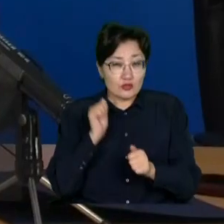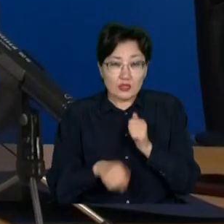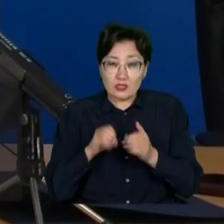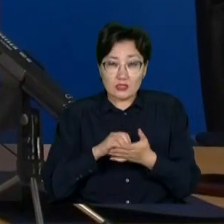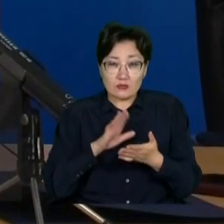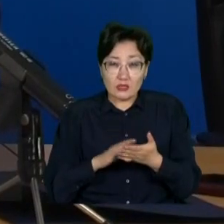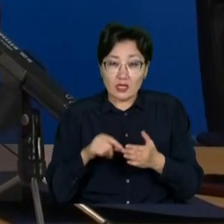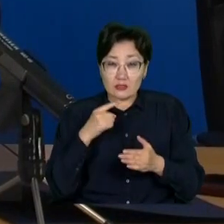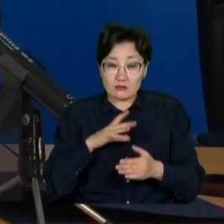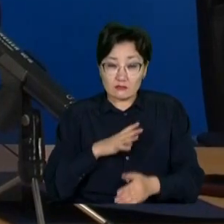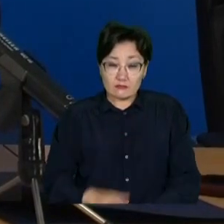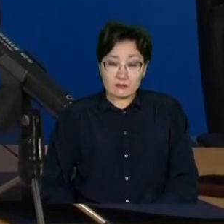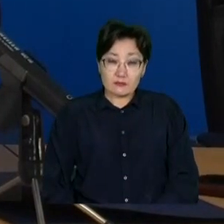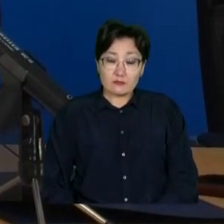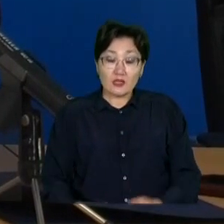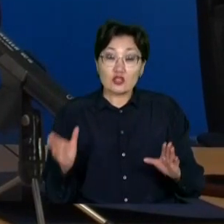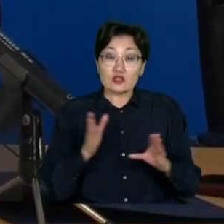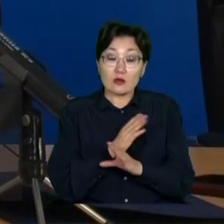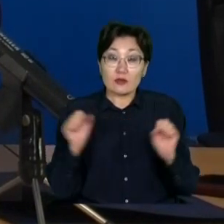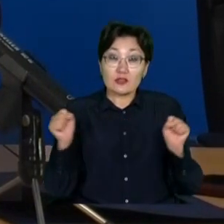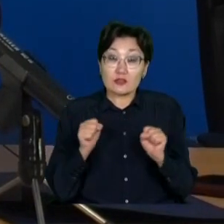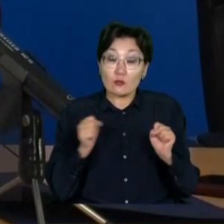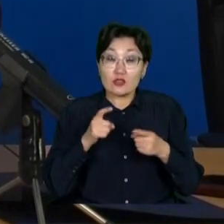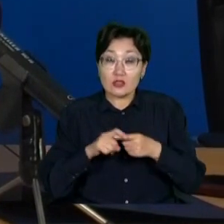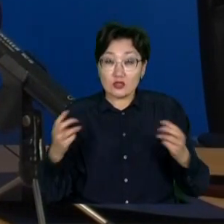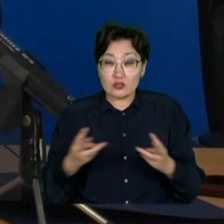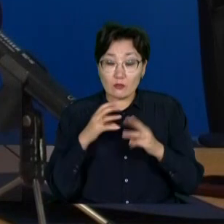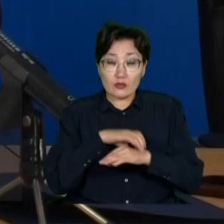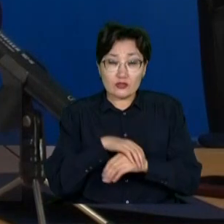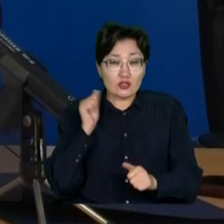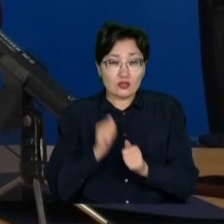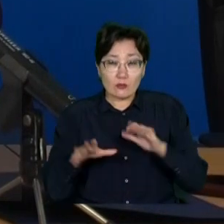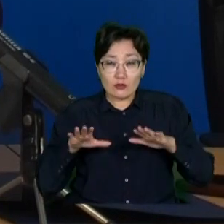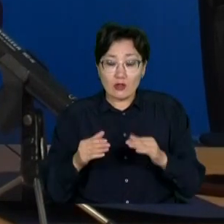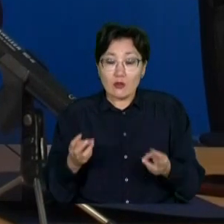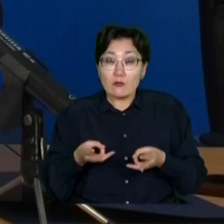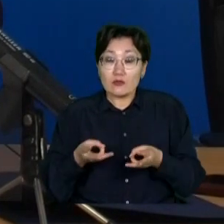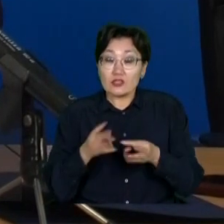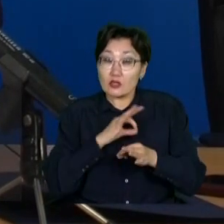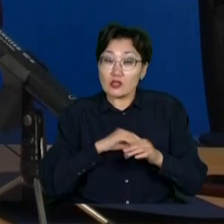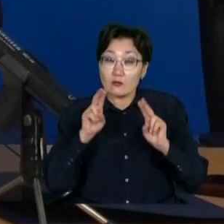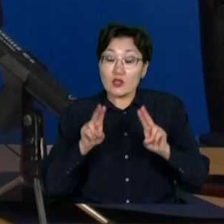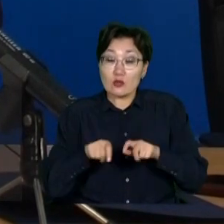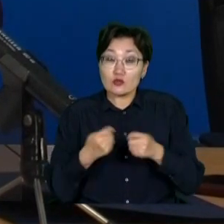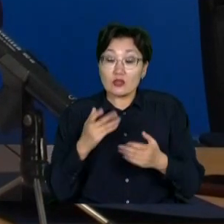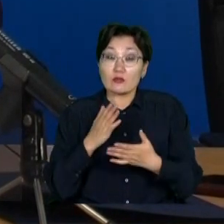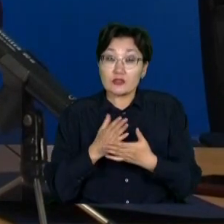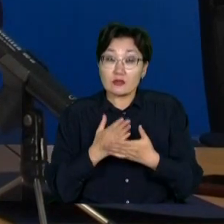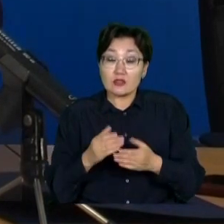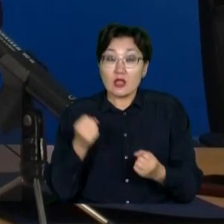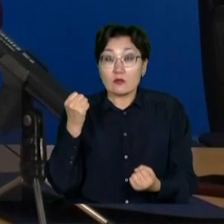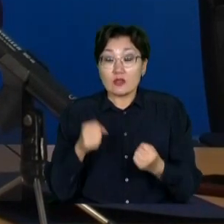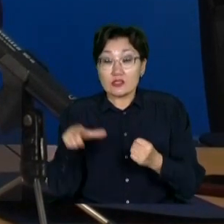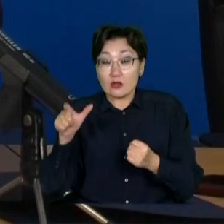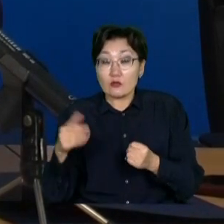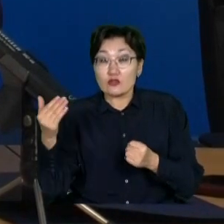С наступлением отрицательных температур. Ауа райының суытуына байланысты өрт көбейді. Әсіресе пешті пайдалану кезінде ереже бұзушылықтар анықталды. Көлік